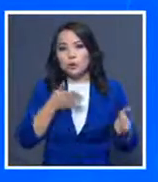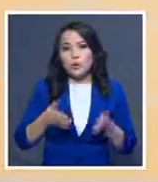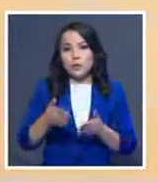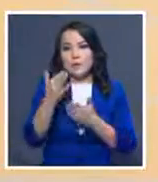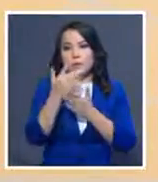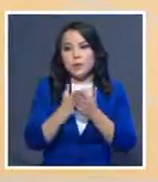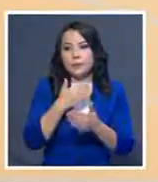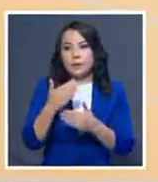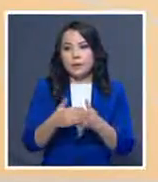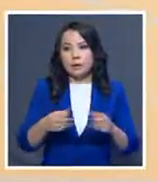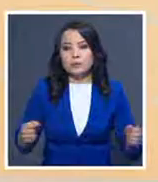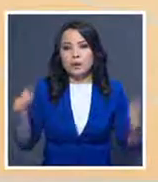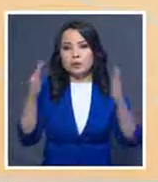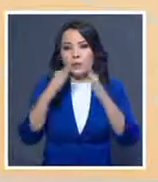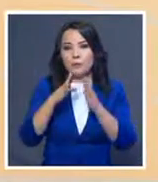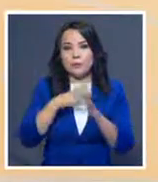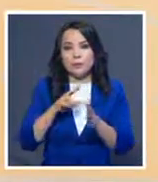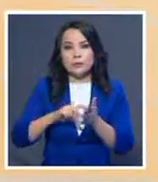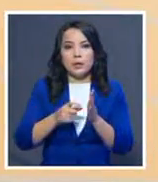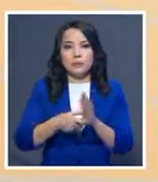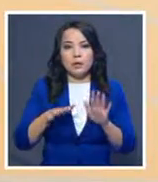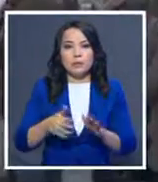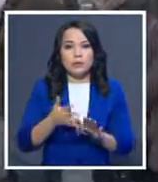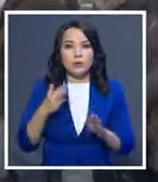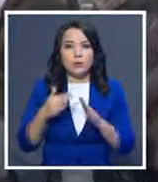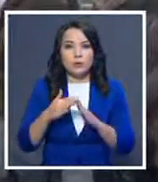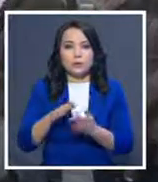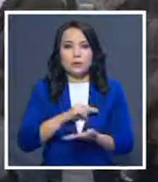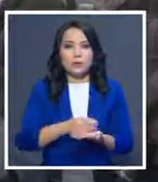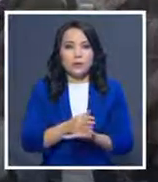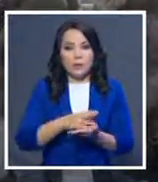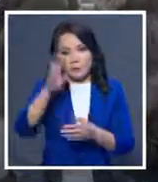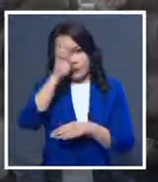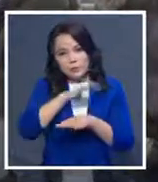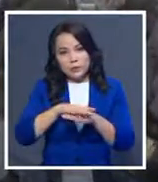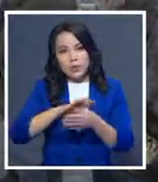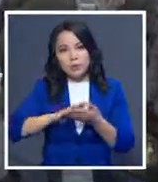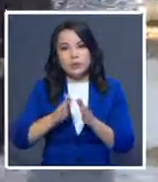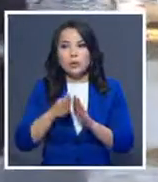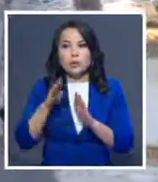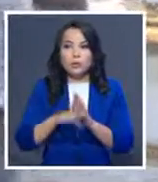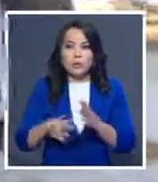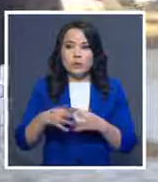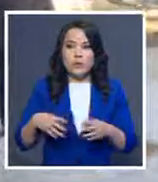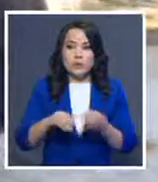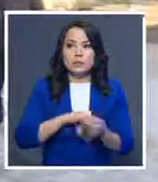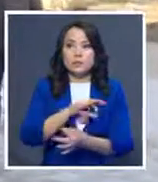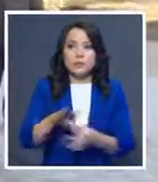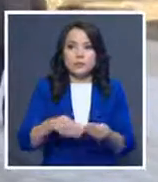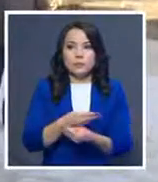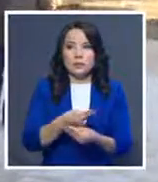бағдарламасы аясында бой көтерді. Пәтерлер үй кезегінде тұрған мемлекетті қызметшілерге, тұрмысы нашар отбасыларға, жетім балаларға